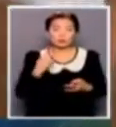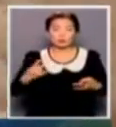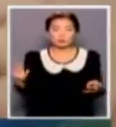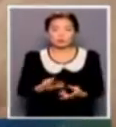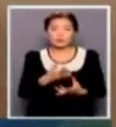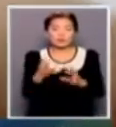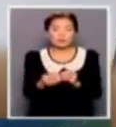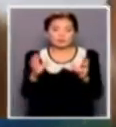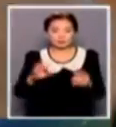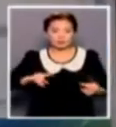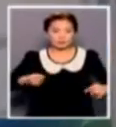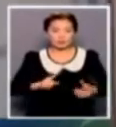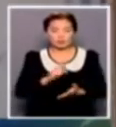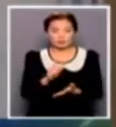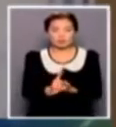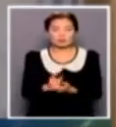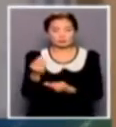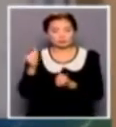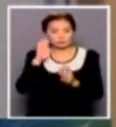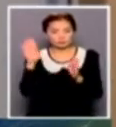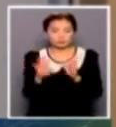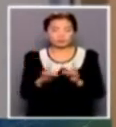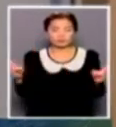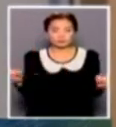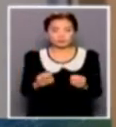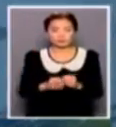по шариату вы тоже обязаны платить алименты.